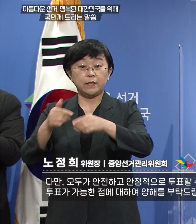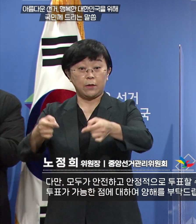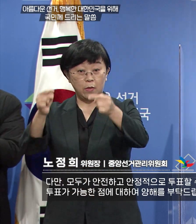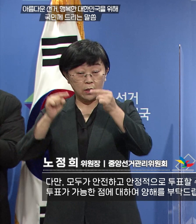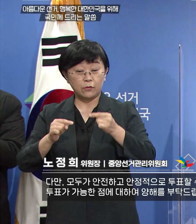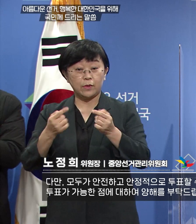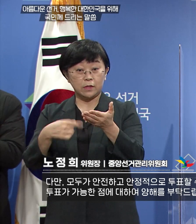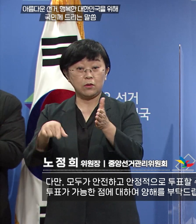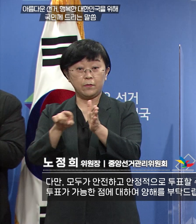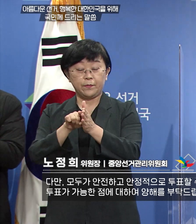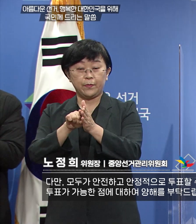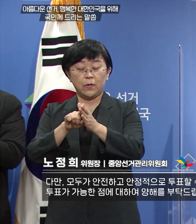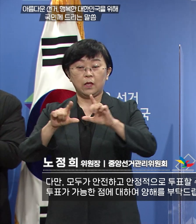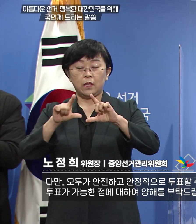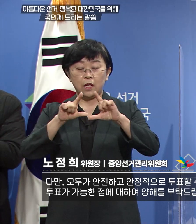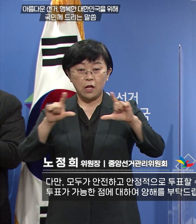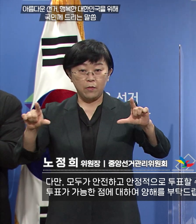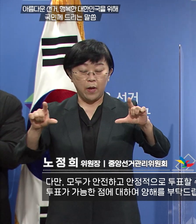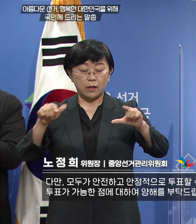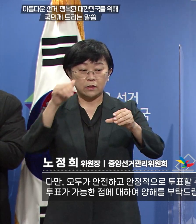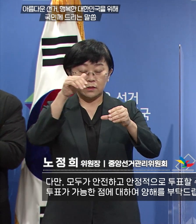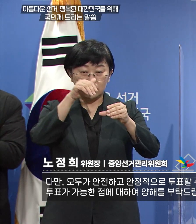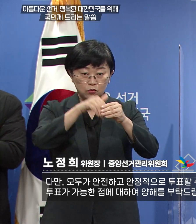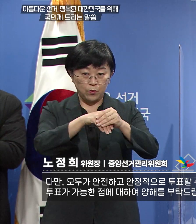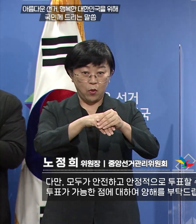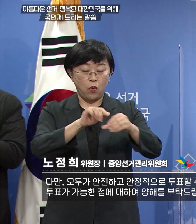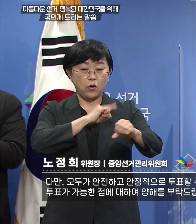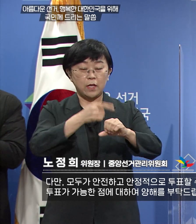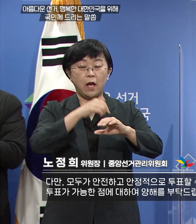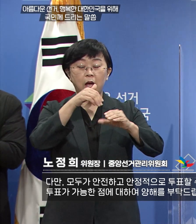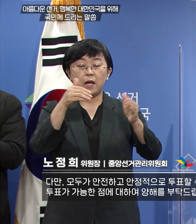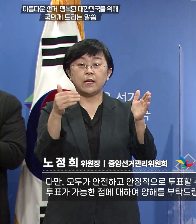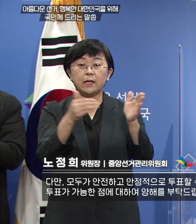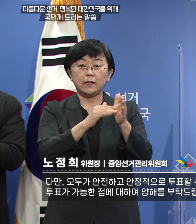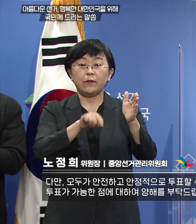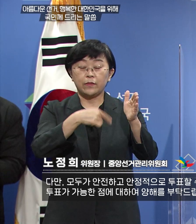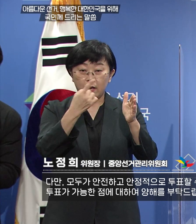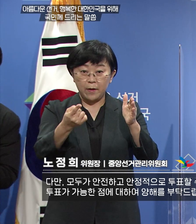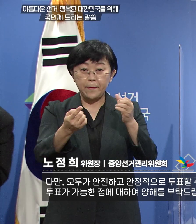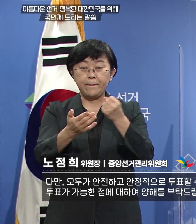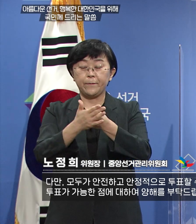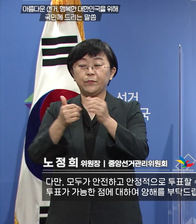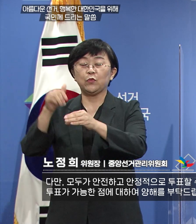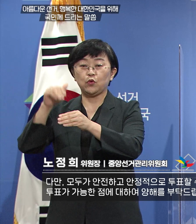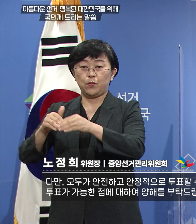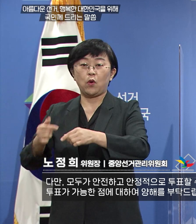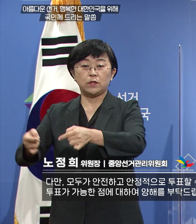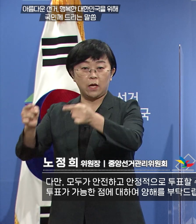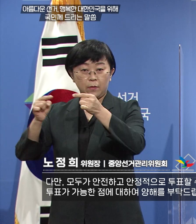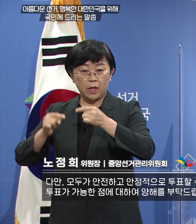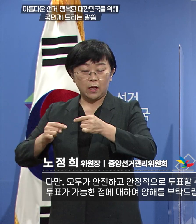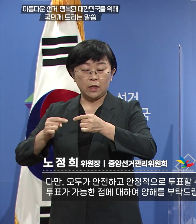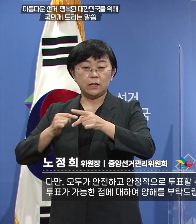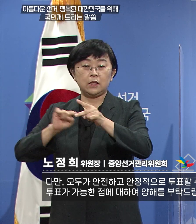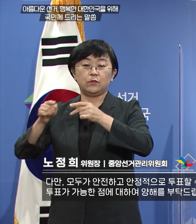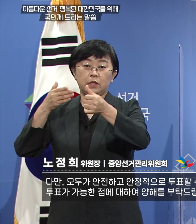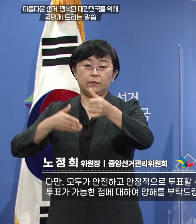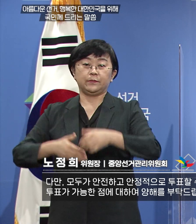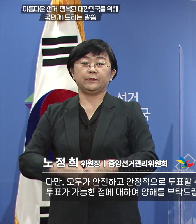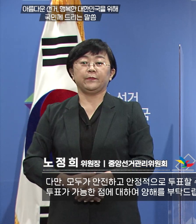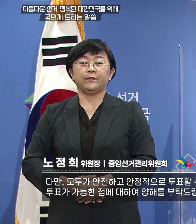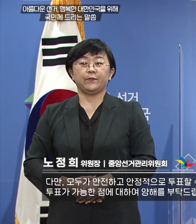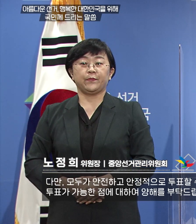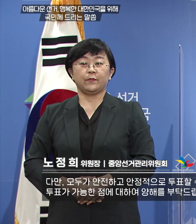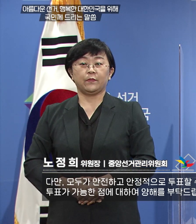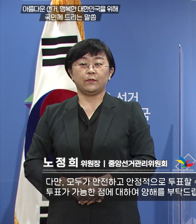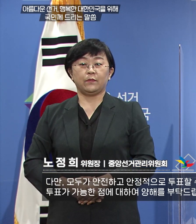있도록 일반 유권자의 투표가 끝난 후 투표가 가능한 점에 대하여 양해를 부탁드립니다.